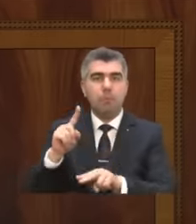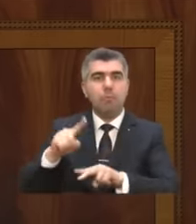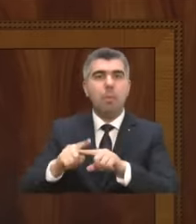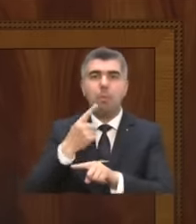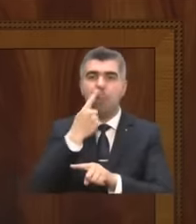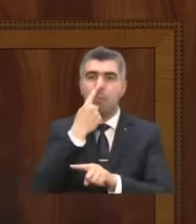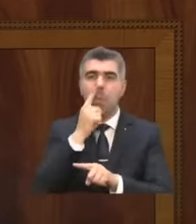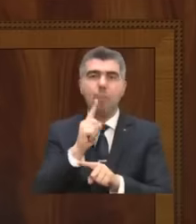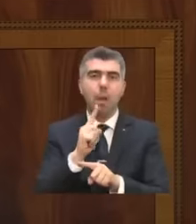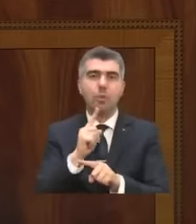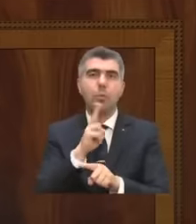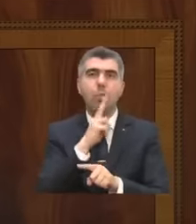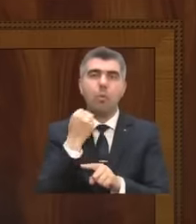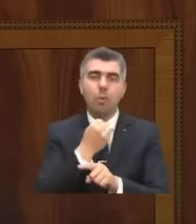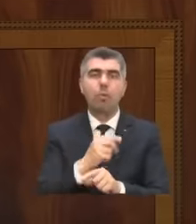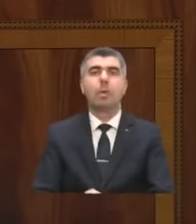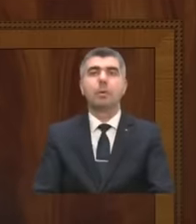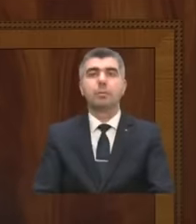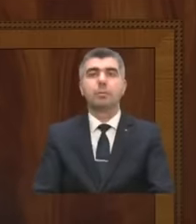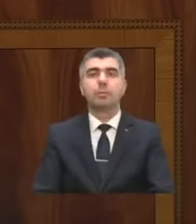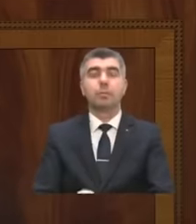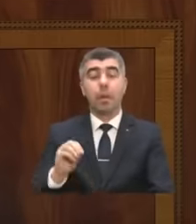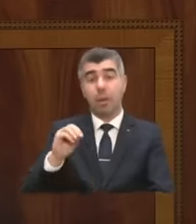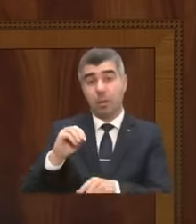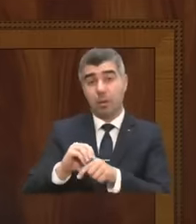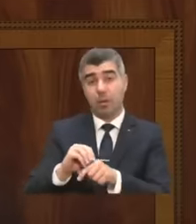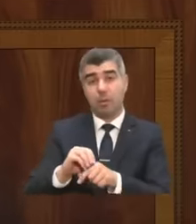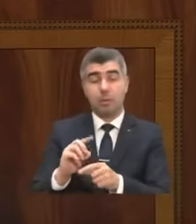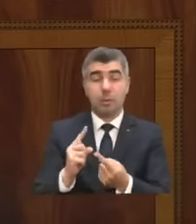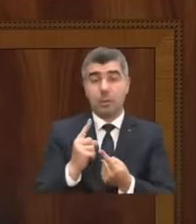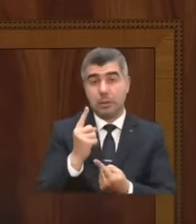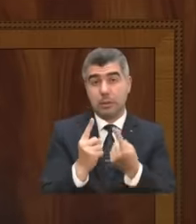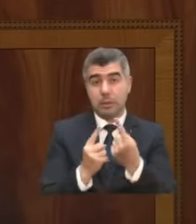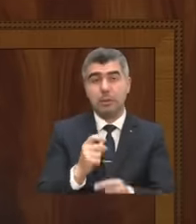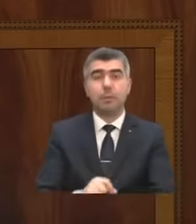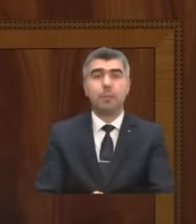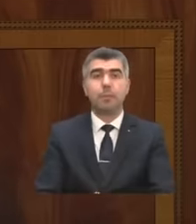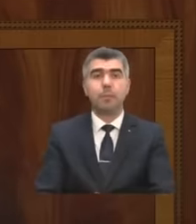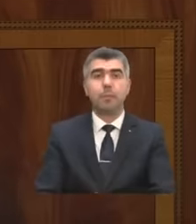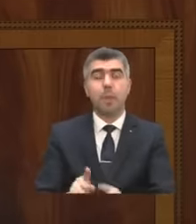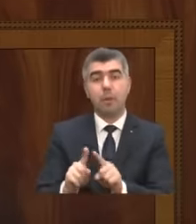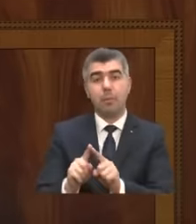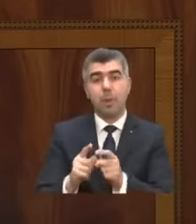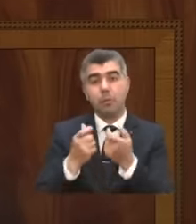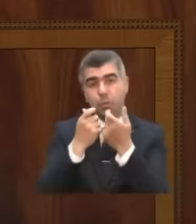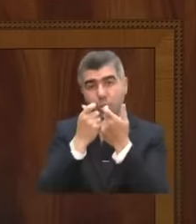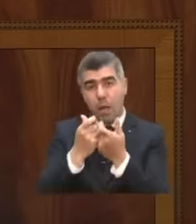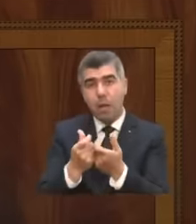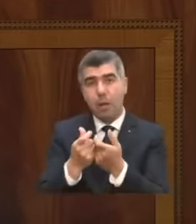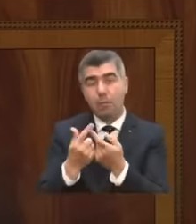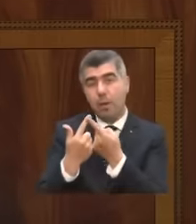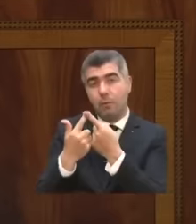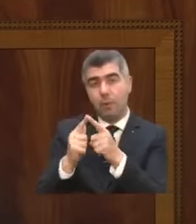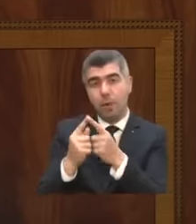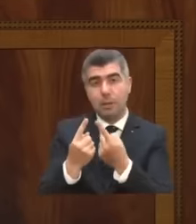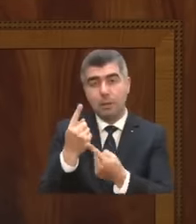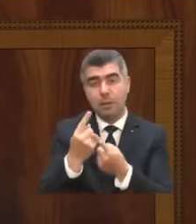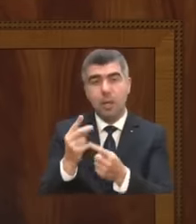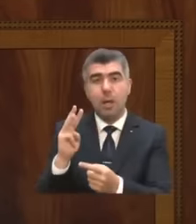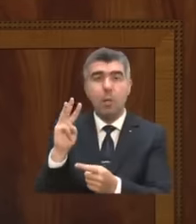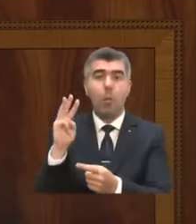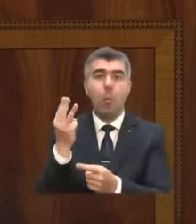وبدون تعليل لهذا الرفض، ربما او مبرر مقنع. وراكم كتشوفوا بالامس في جبهه ديال الانقاذ ديال المصفى ديال الاسامير اللي